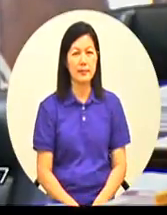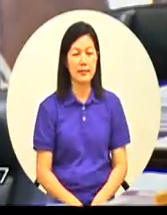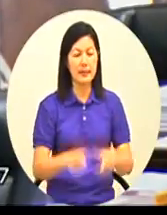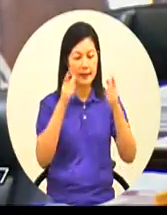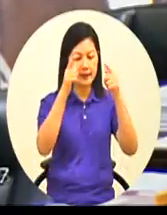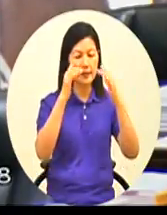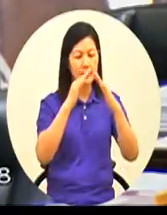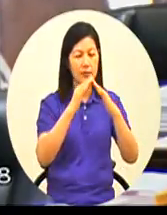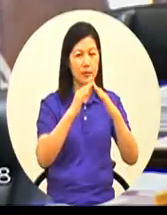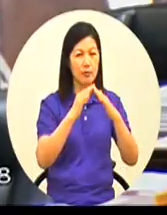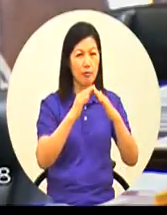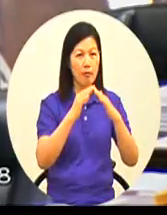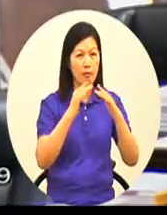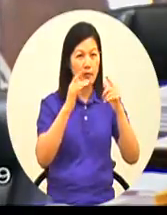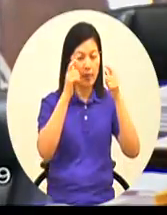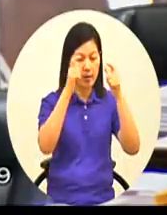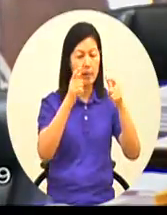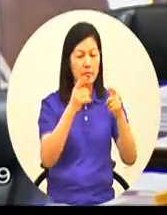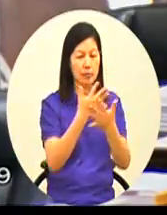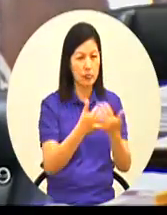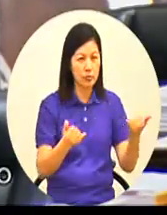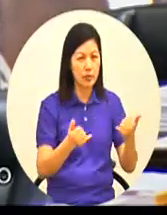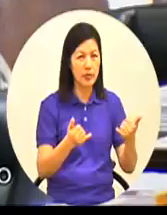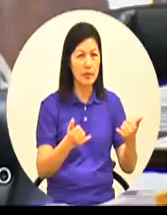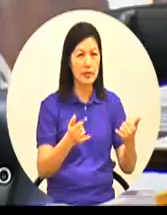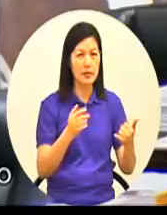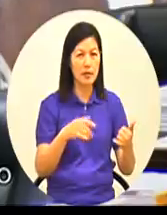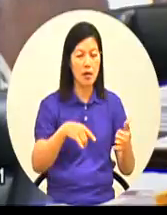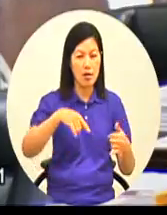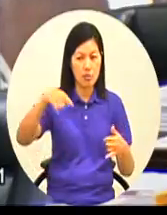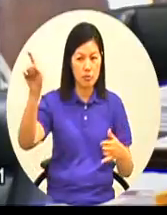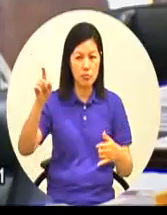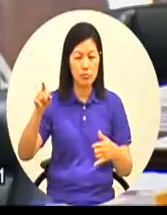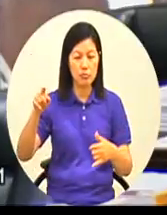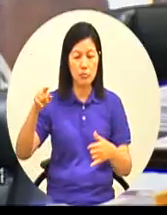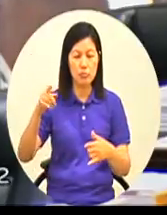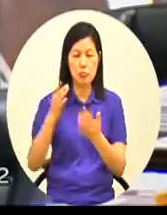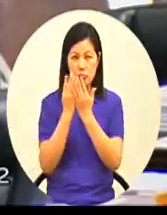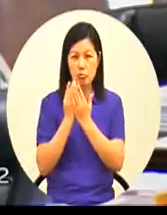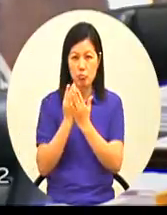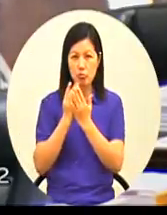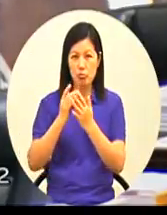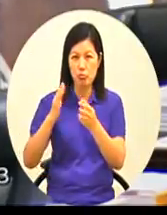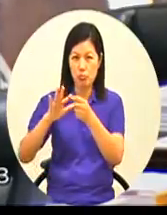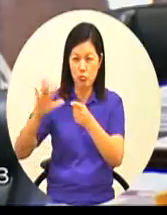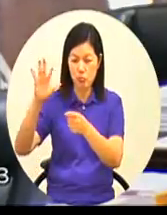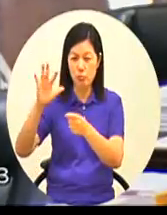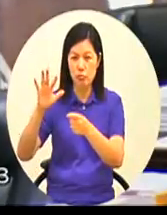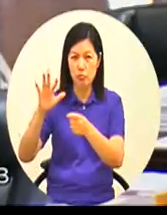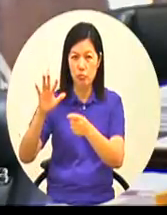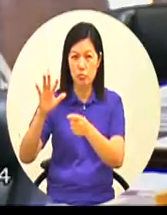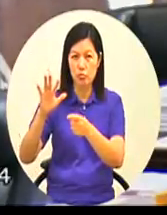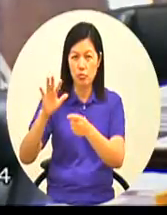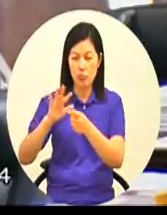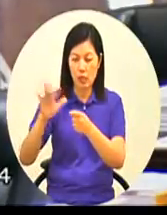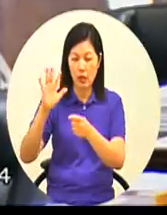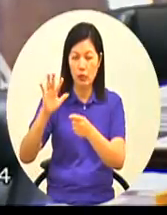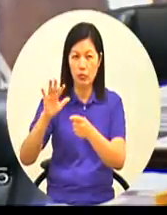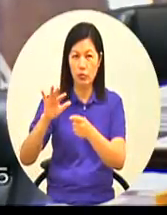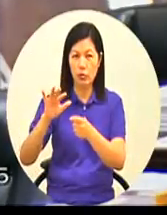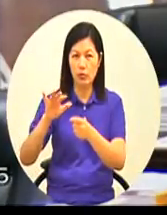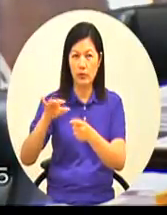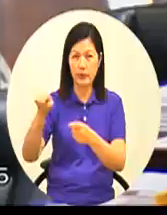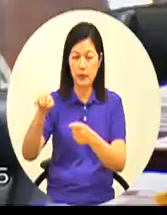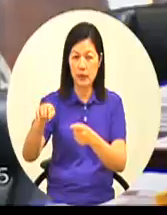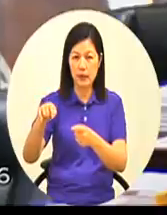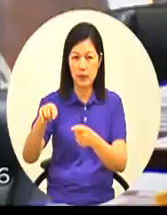的学生是因为我们是姐妹市，如果你去那边念高中，是高中嘛，因为市啊是可能是高中地方的，可以